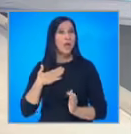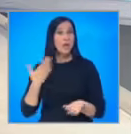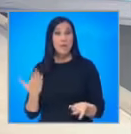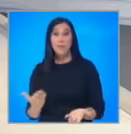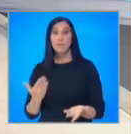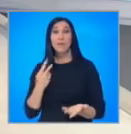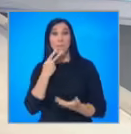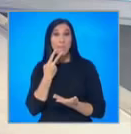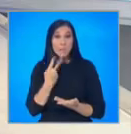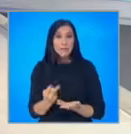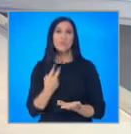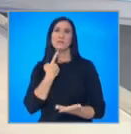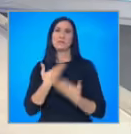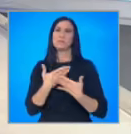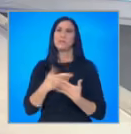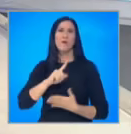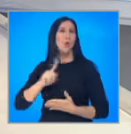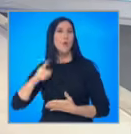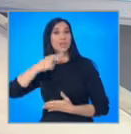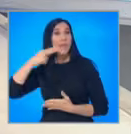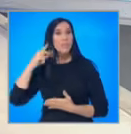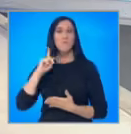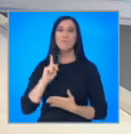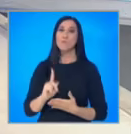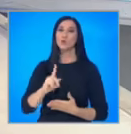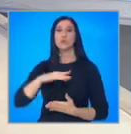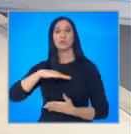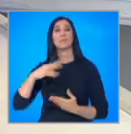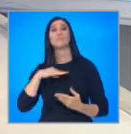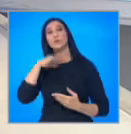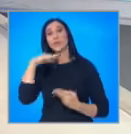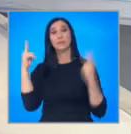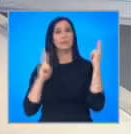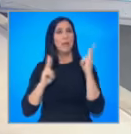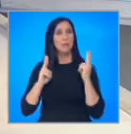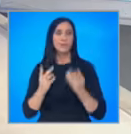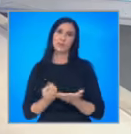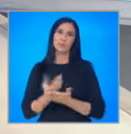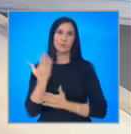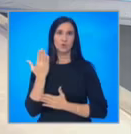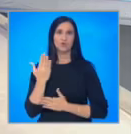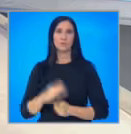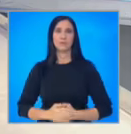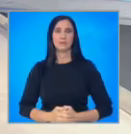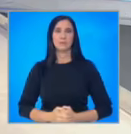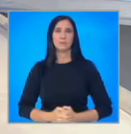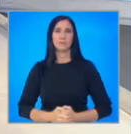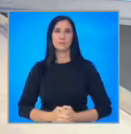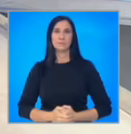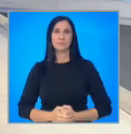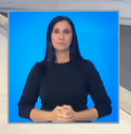за сближаване, по кои теми ще може да се постигне консенсус? Започваме.